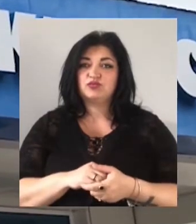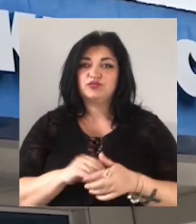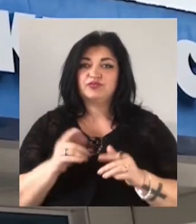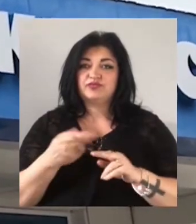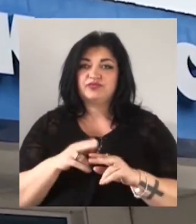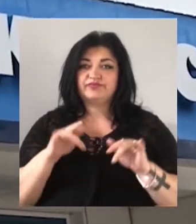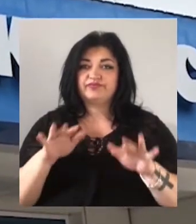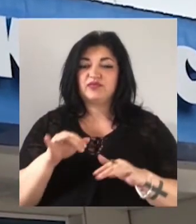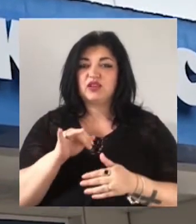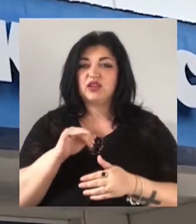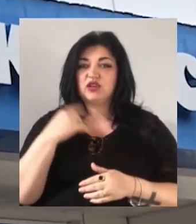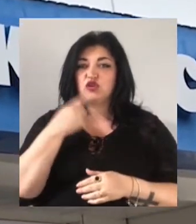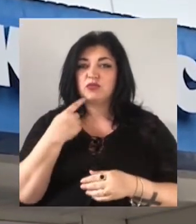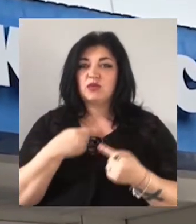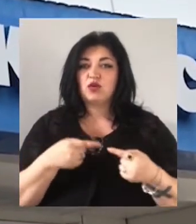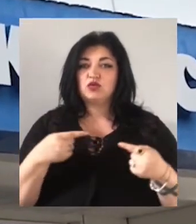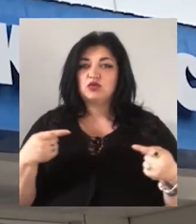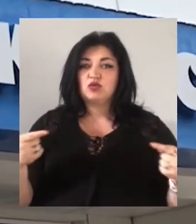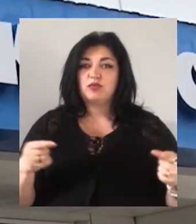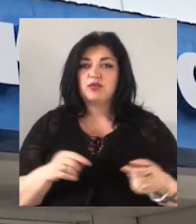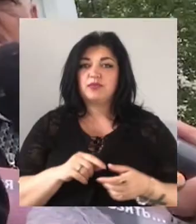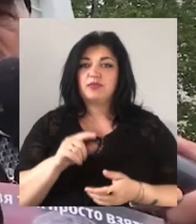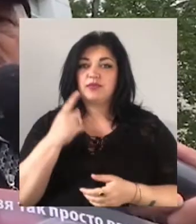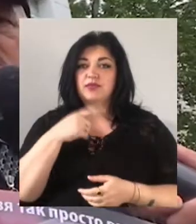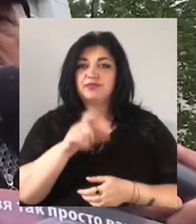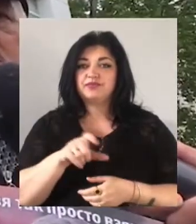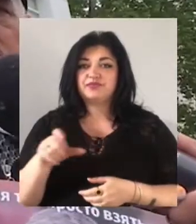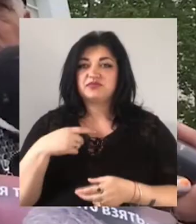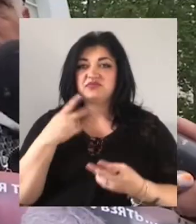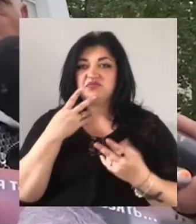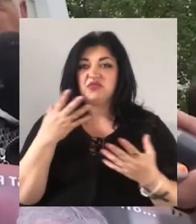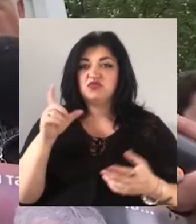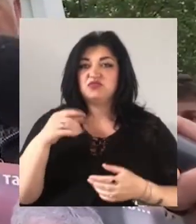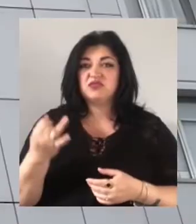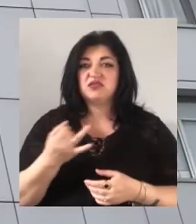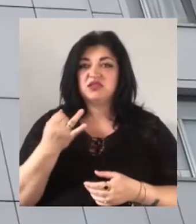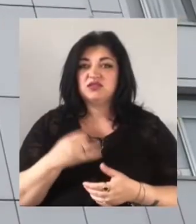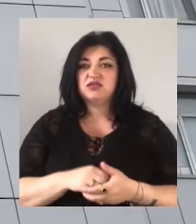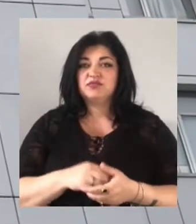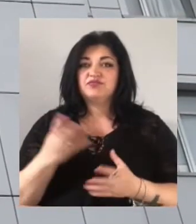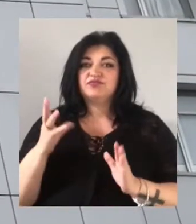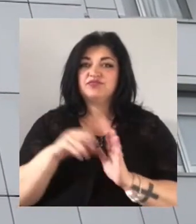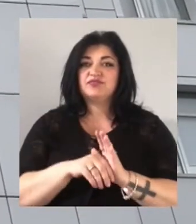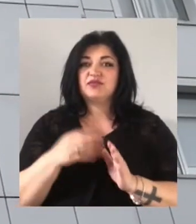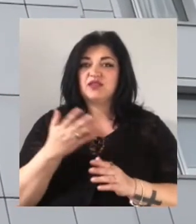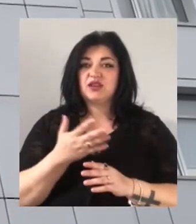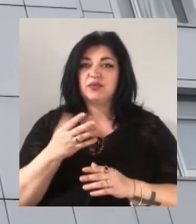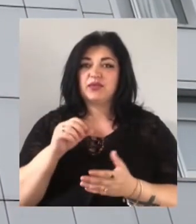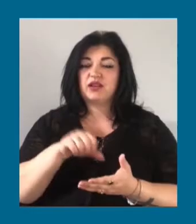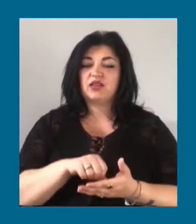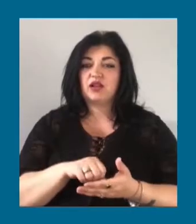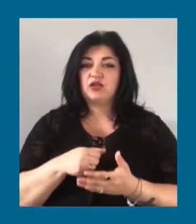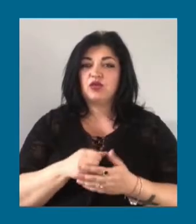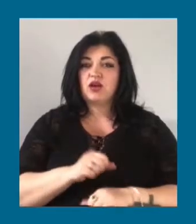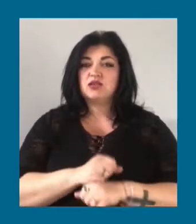особами. Тому тут немає, я не бачу конфлікту інтересів. Заяви, які пролунали на акції, телефоном прокоментував Олександр